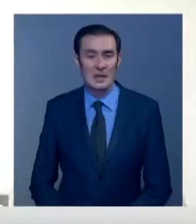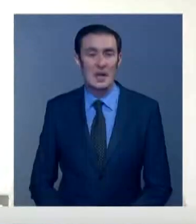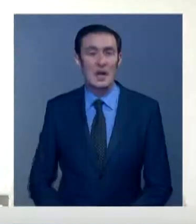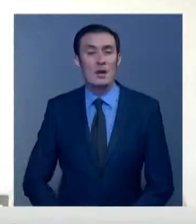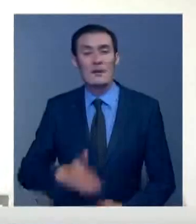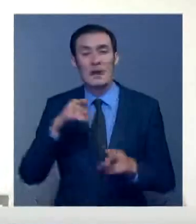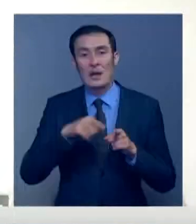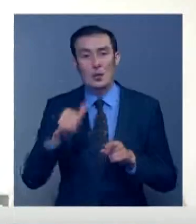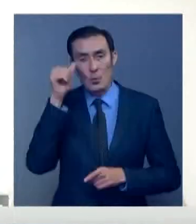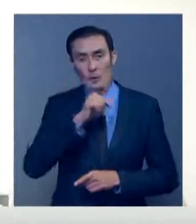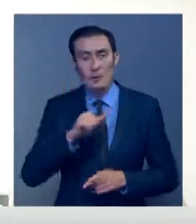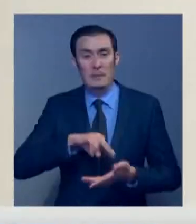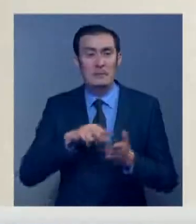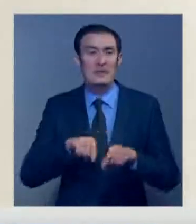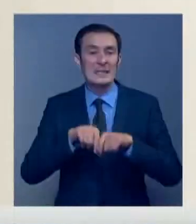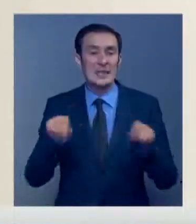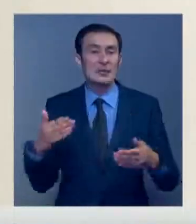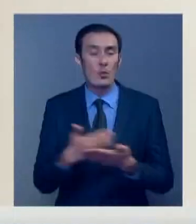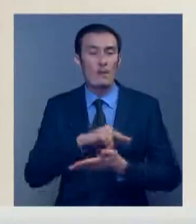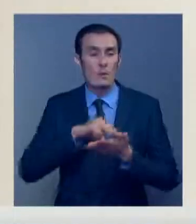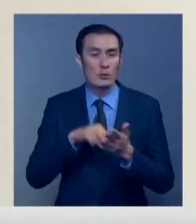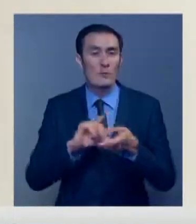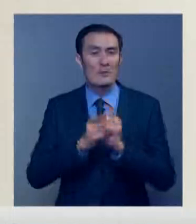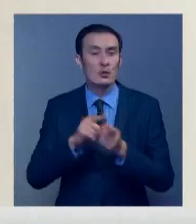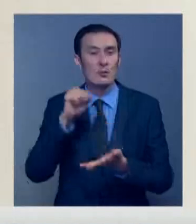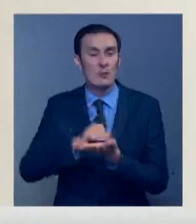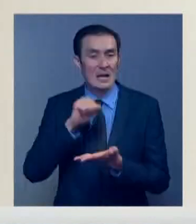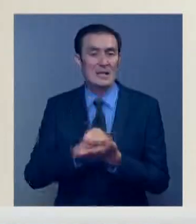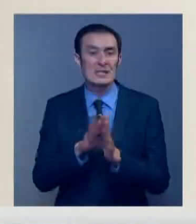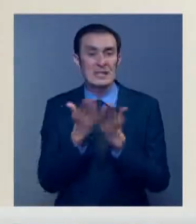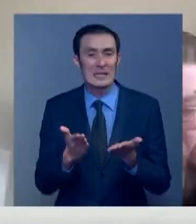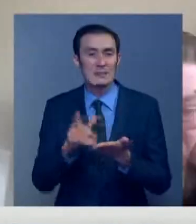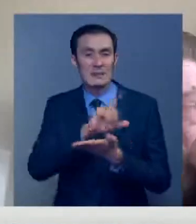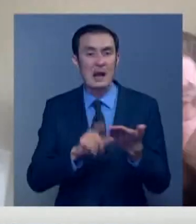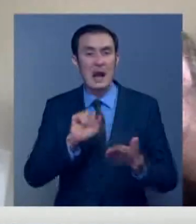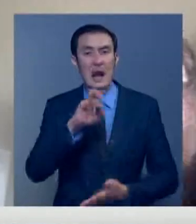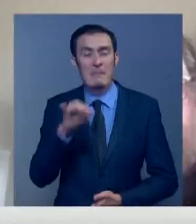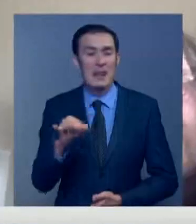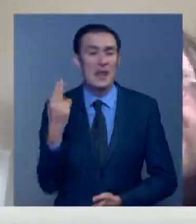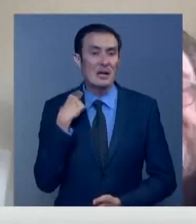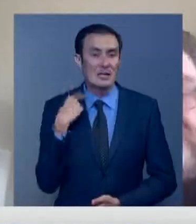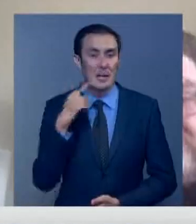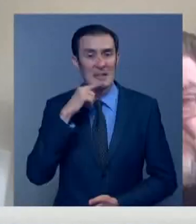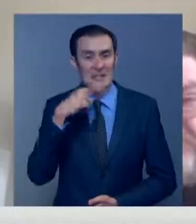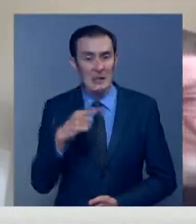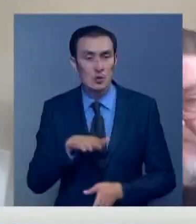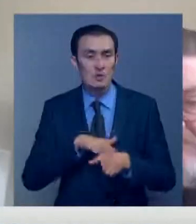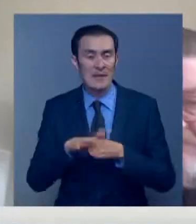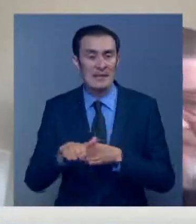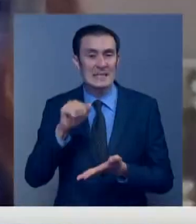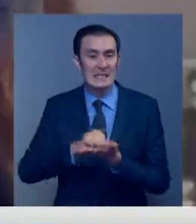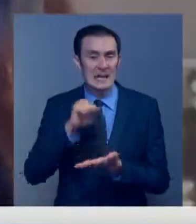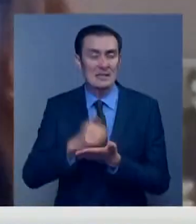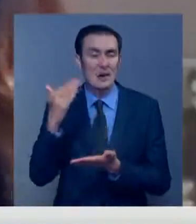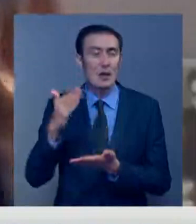Отмечу, к концу года планируется презентация нового проекта по переводу и публикации сборника произведений Абая на английском языке. Проект осуществляется